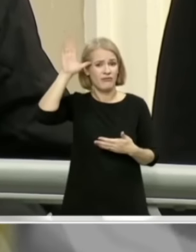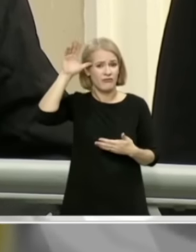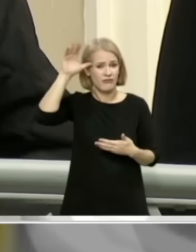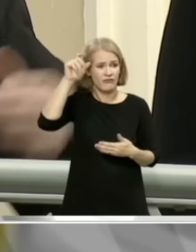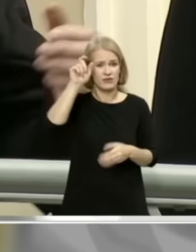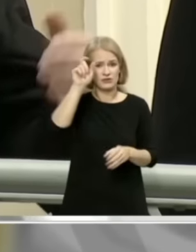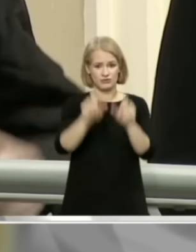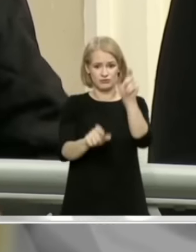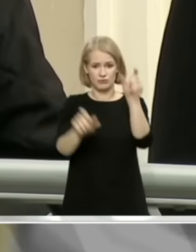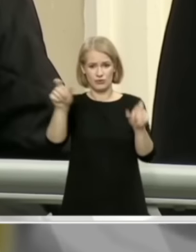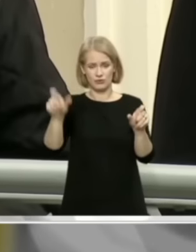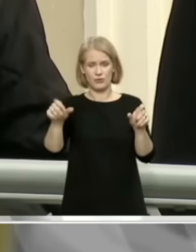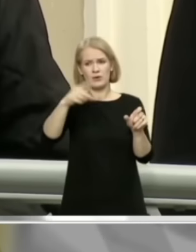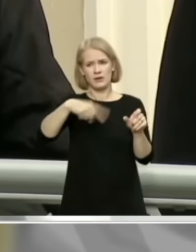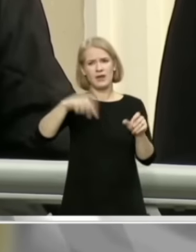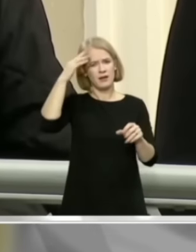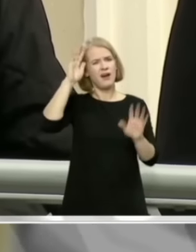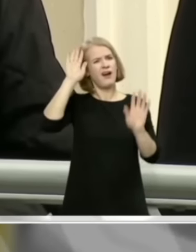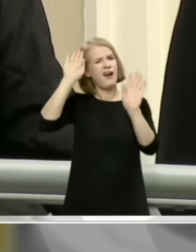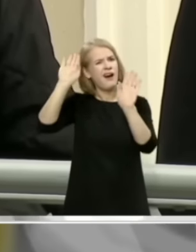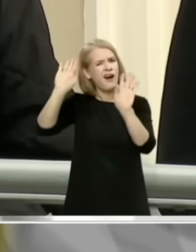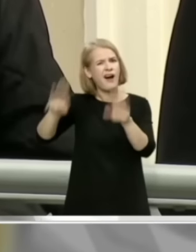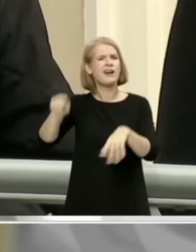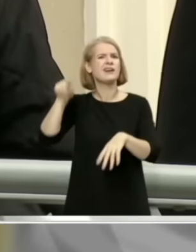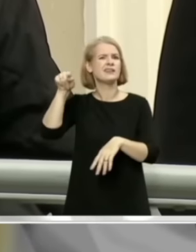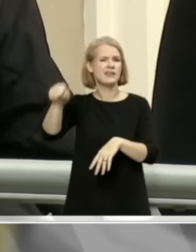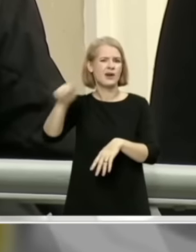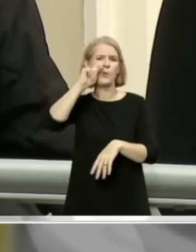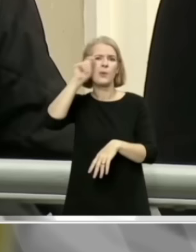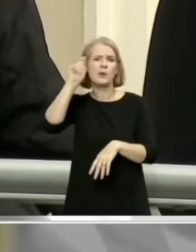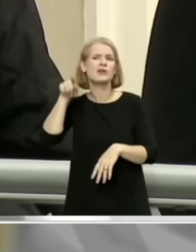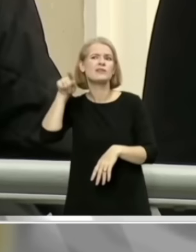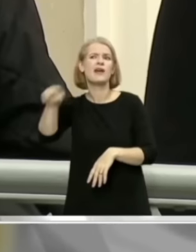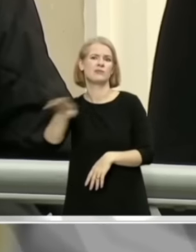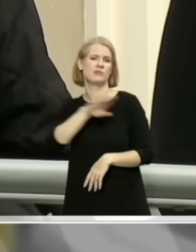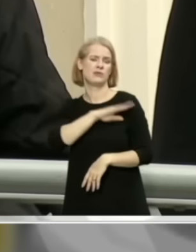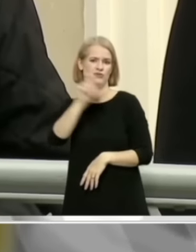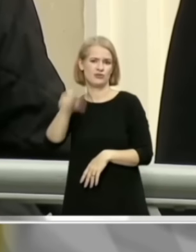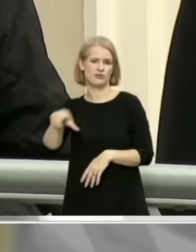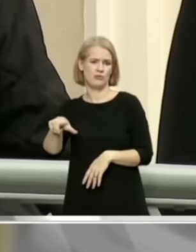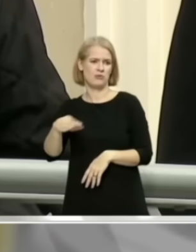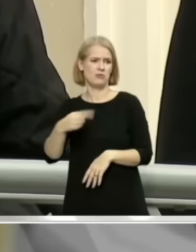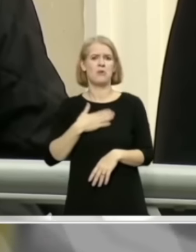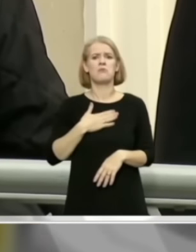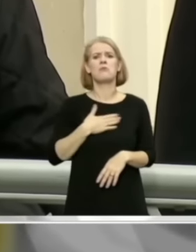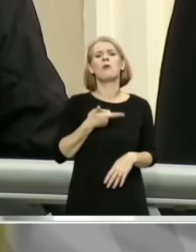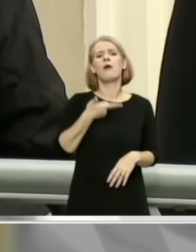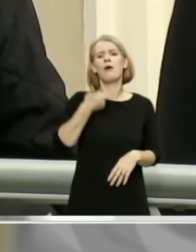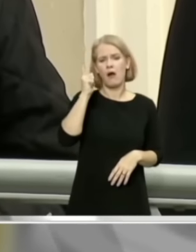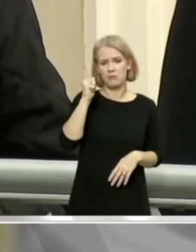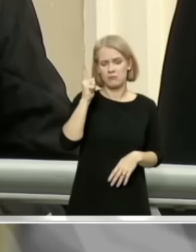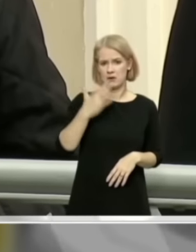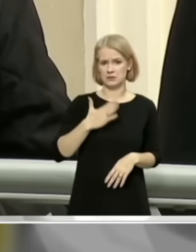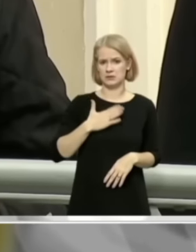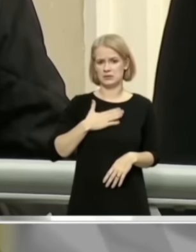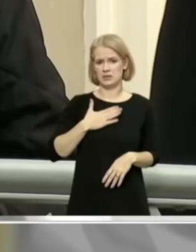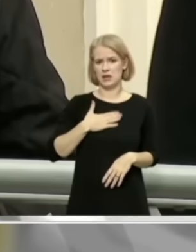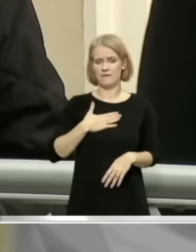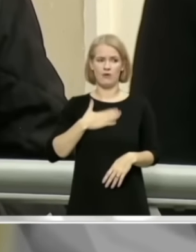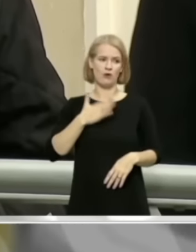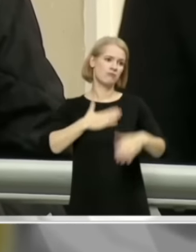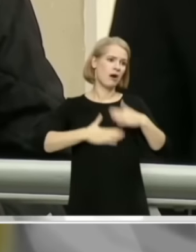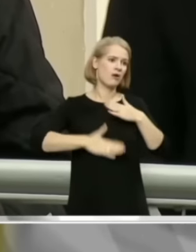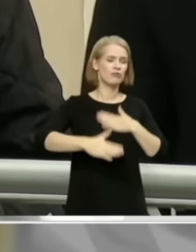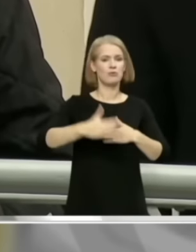mano, geriau tegul miršta Ukrainai, o kodėl mums rizikuoti savo patogumais.